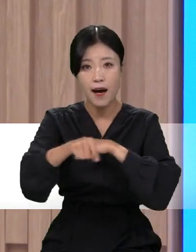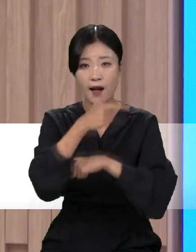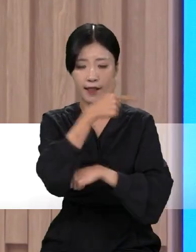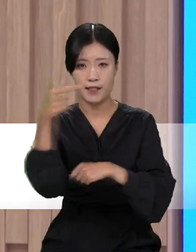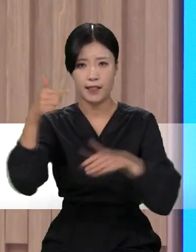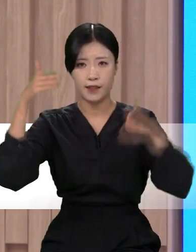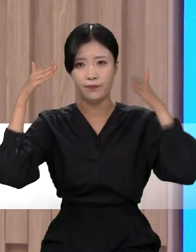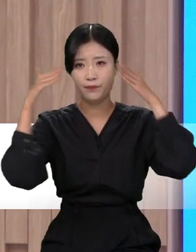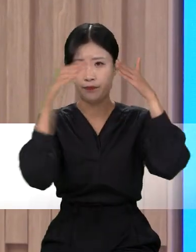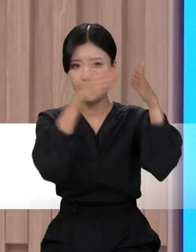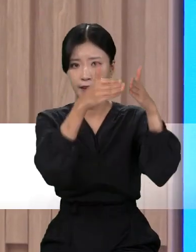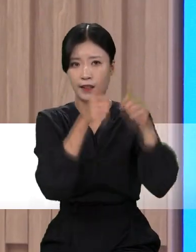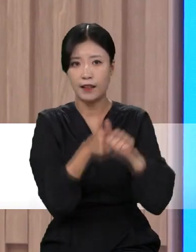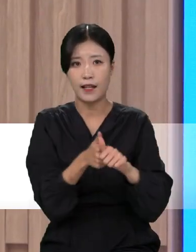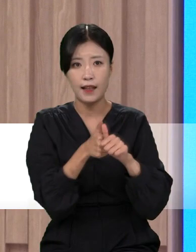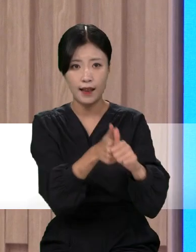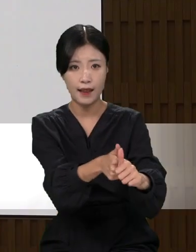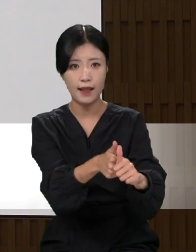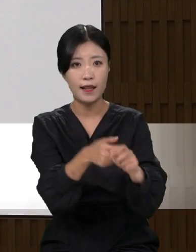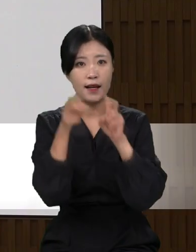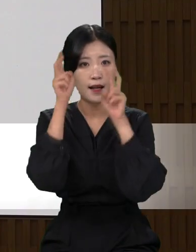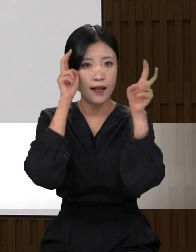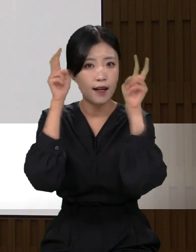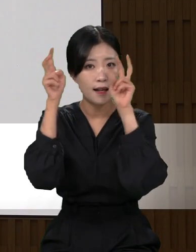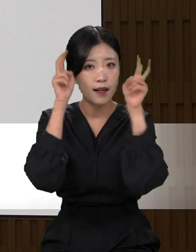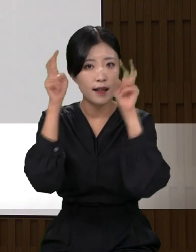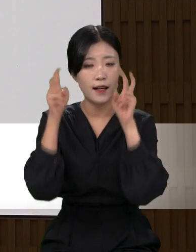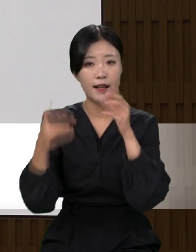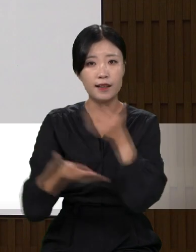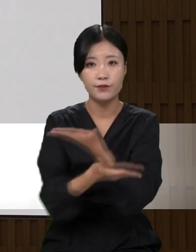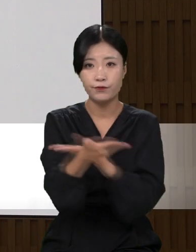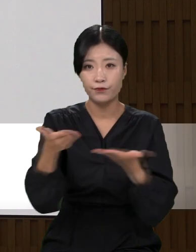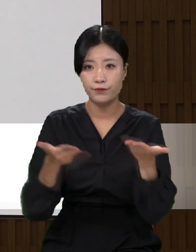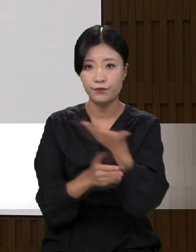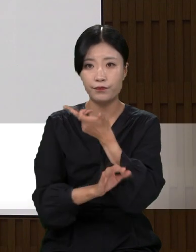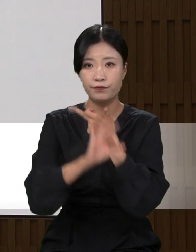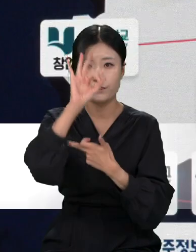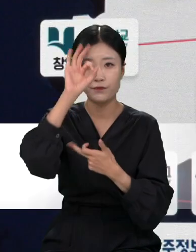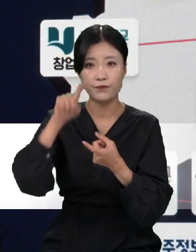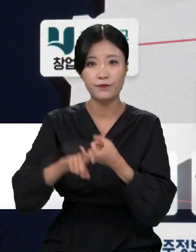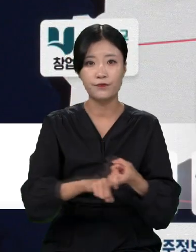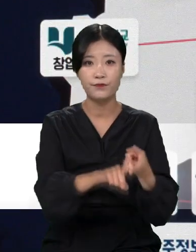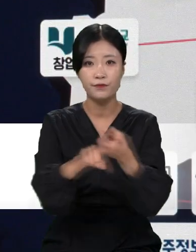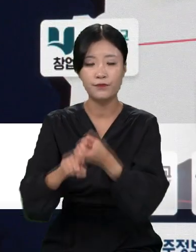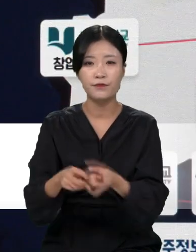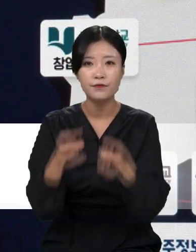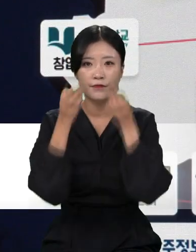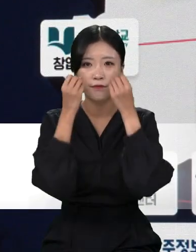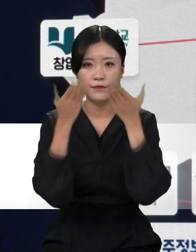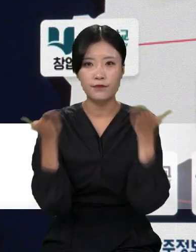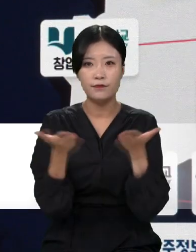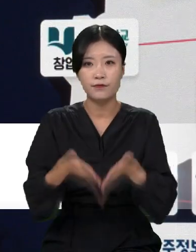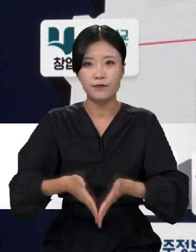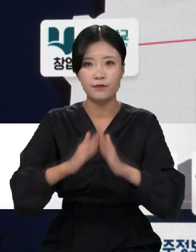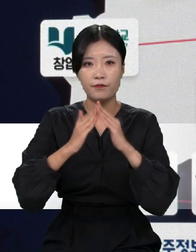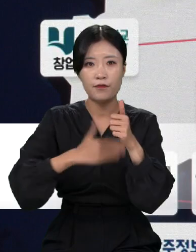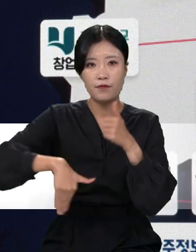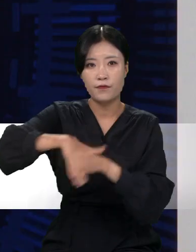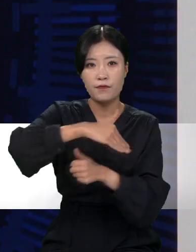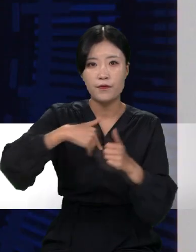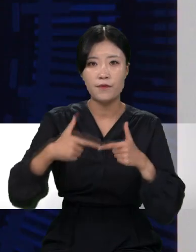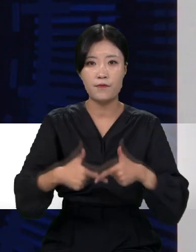성장세가 국내외 안팎으로 크게 주목받음에 따라 기업 간의 단순 교류를 넘어 해오름